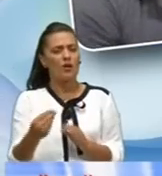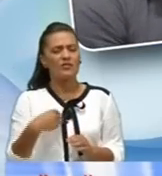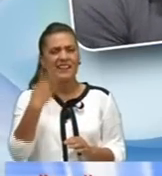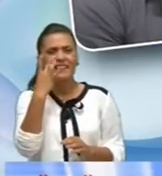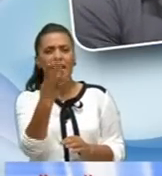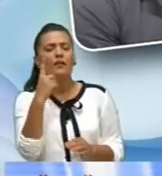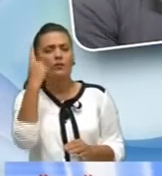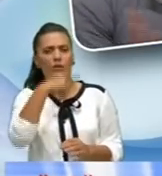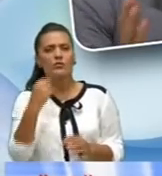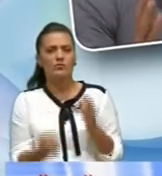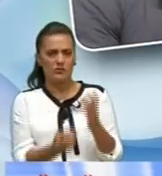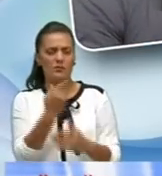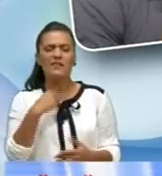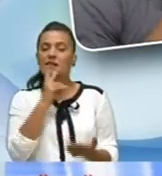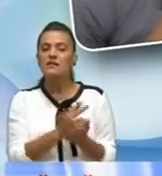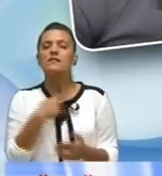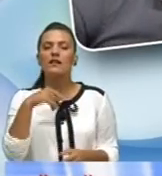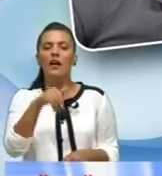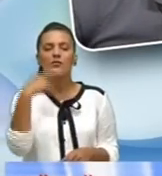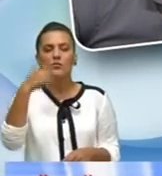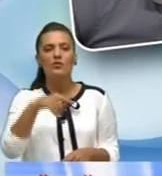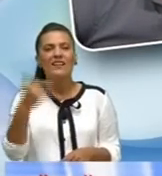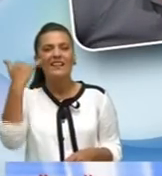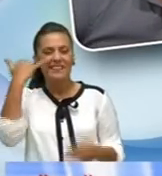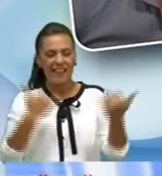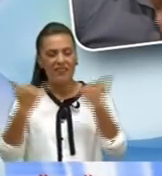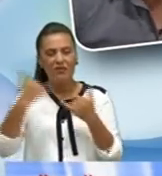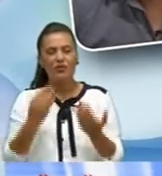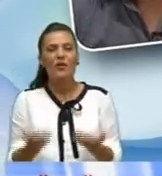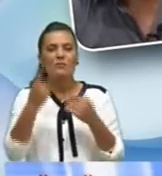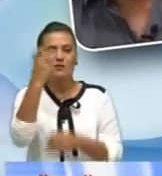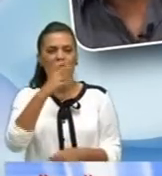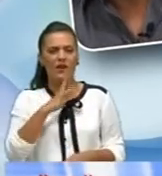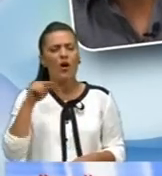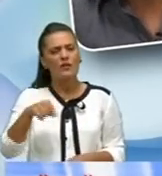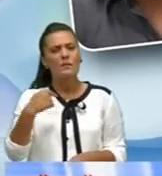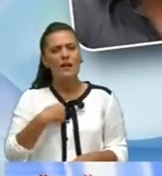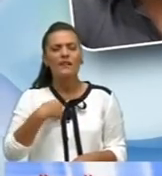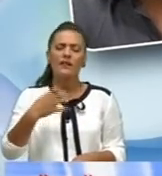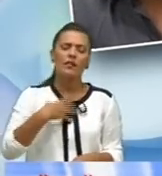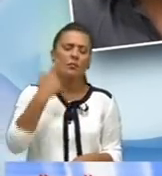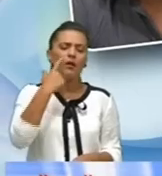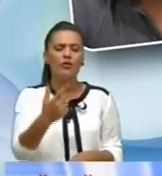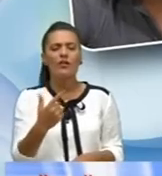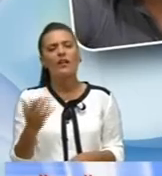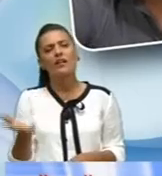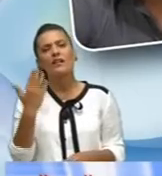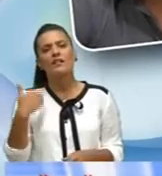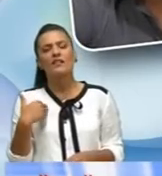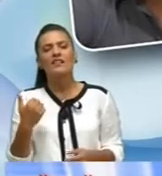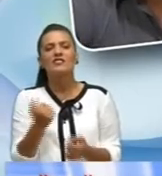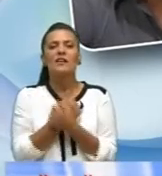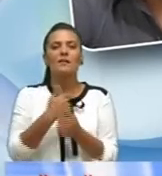bence bir görüntü ortaya kesinlikle çıkıyor. Kesinlikle katılıyorum. Şimdi bu telefonların artık uyandırma müzikleri var. Onları ben kendime göre işte